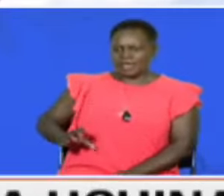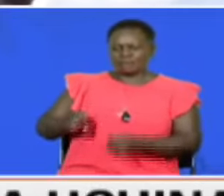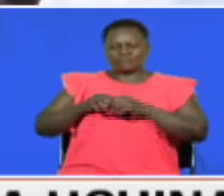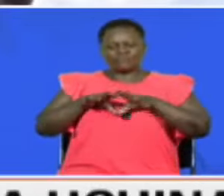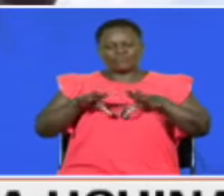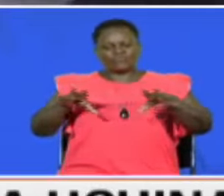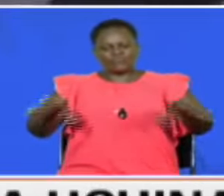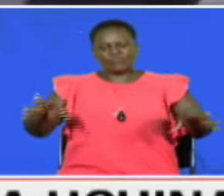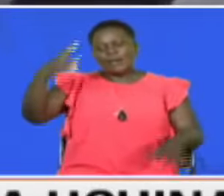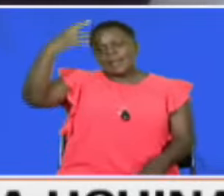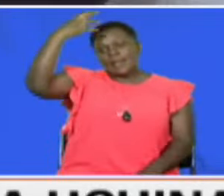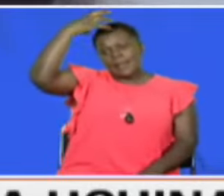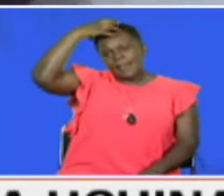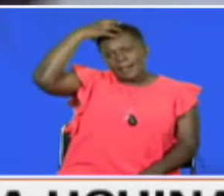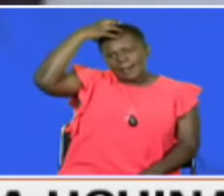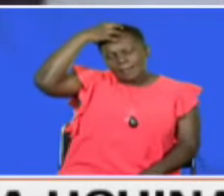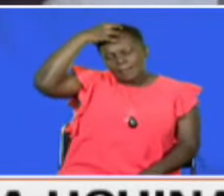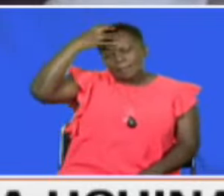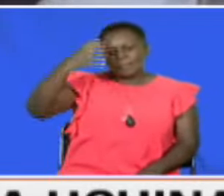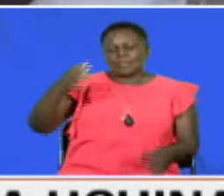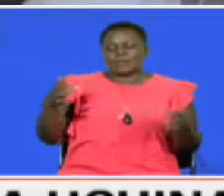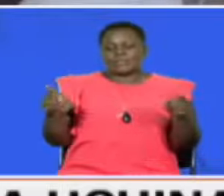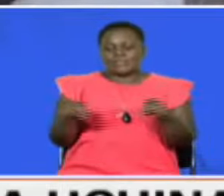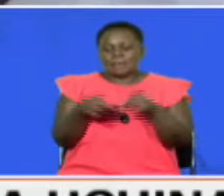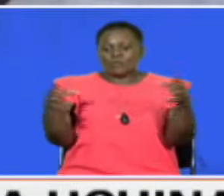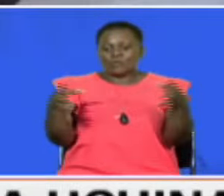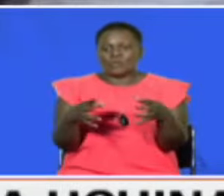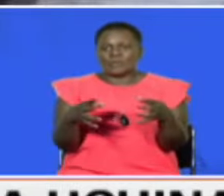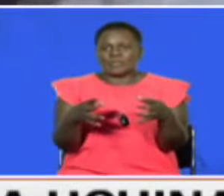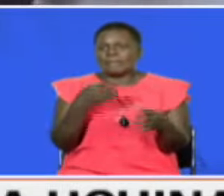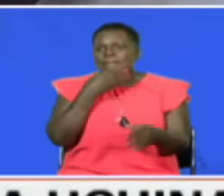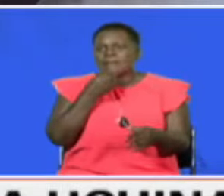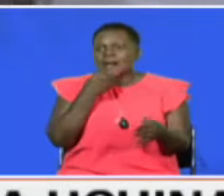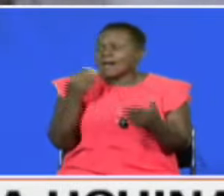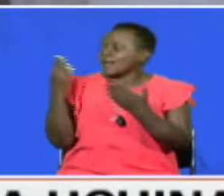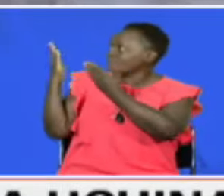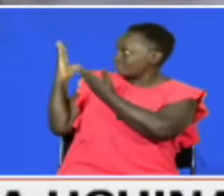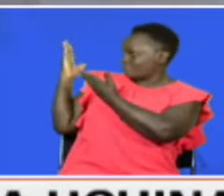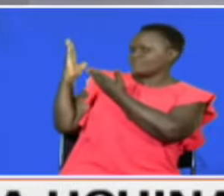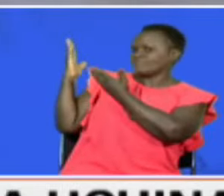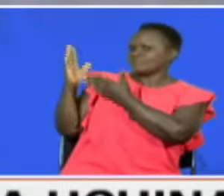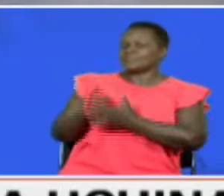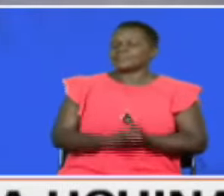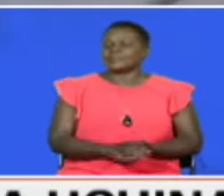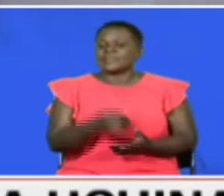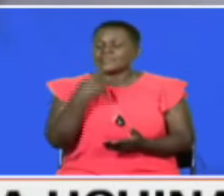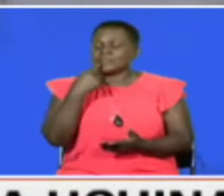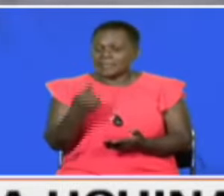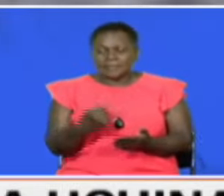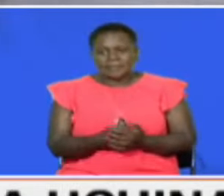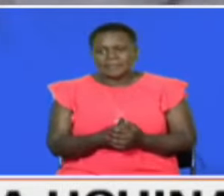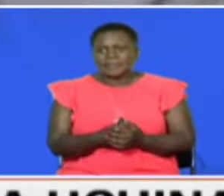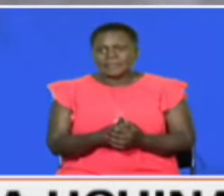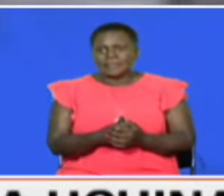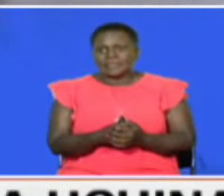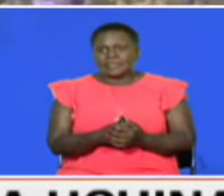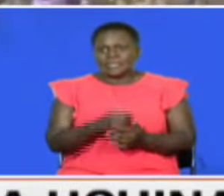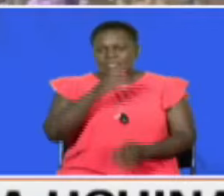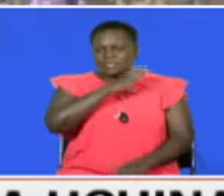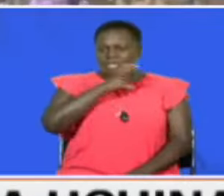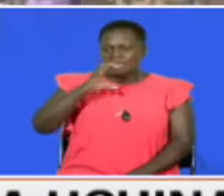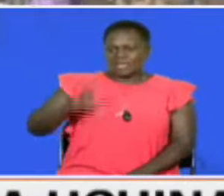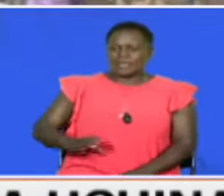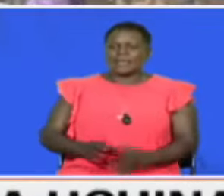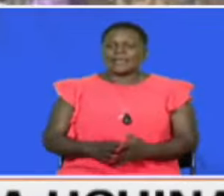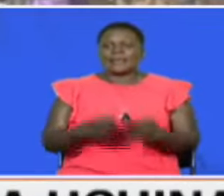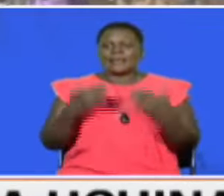katika kaunti ya Lamu, huku wakaazi kama Dr. Mwamka Sharif akisema kuwa usuli wake ni China.